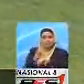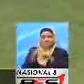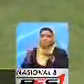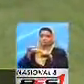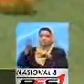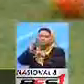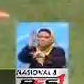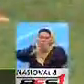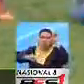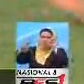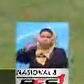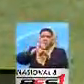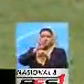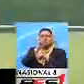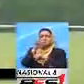akhir persiapan